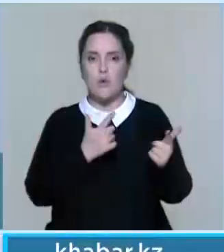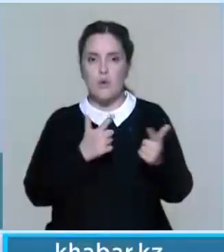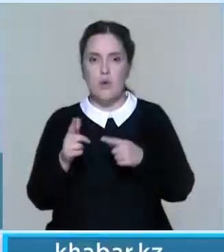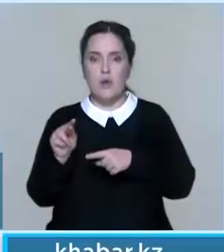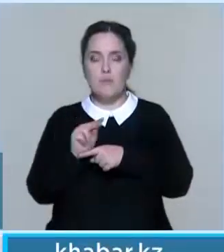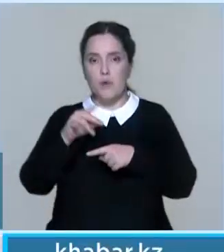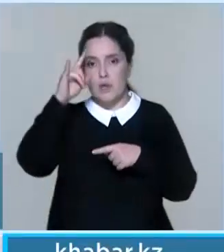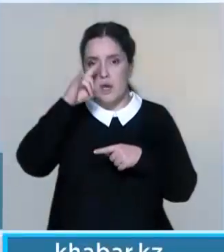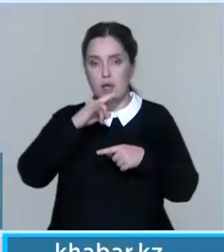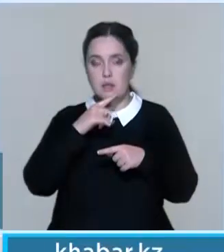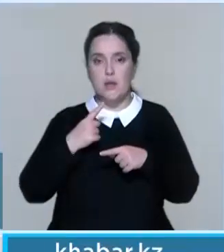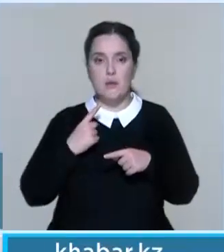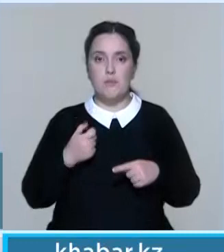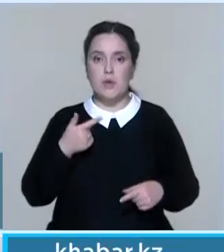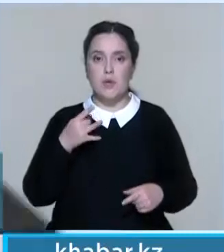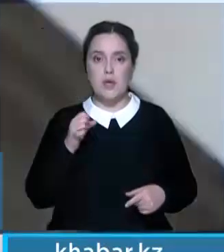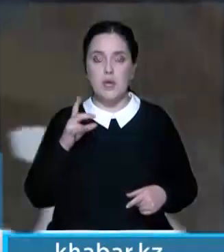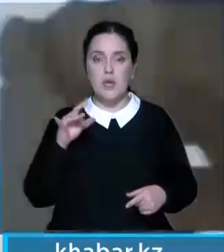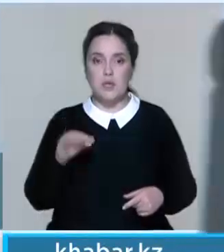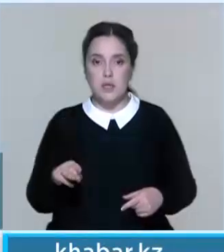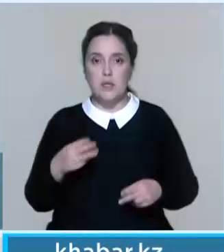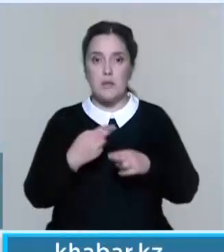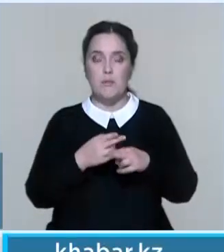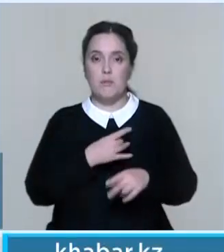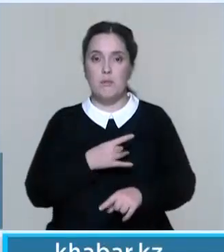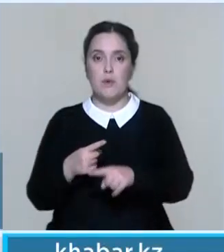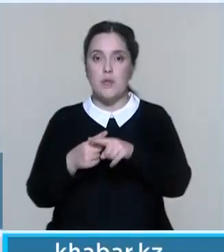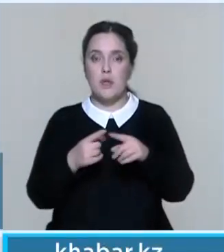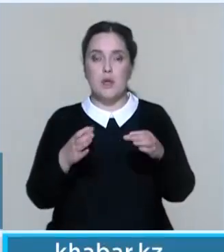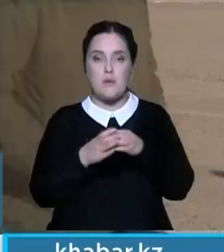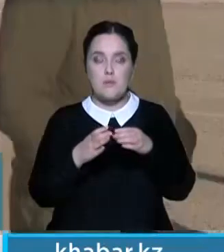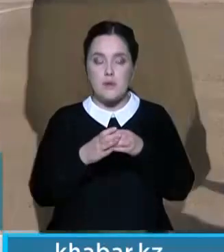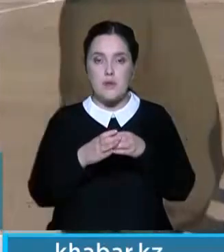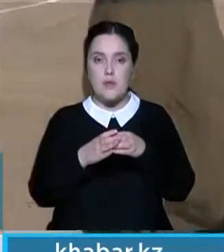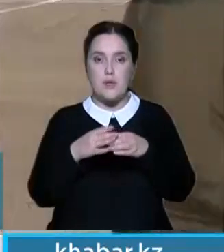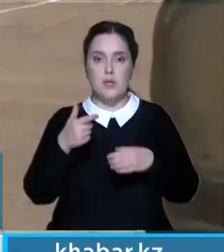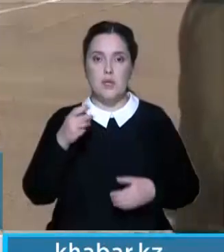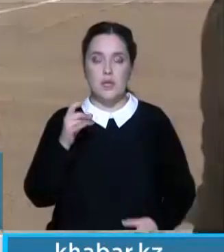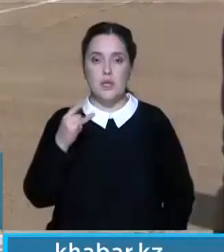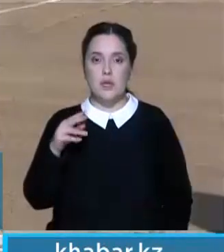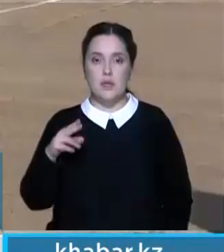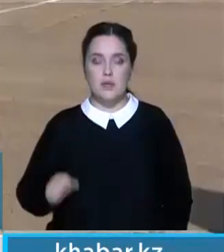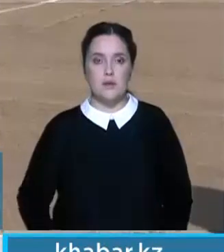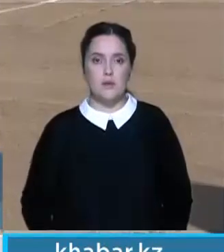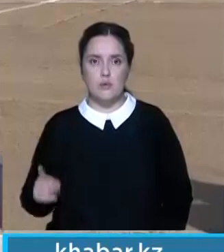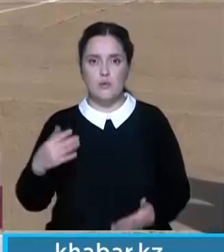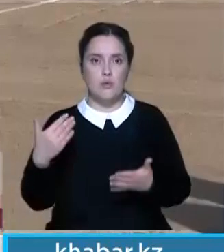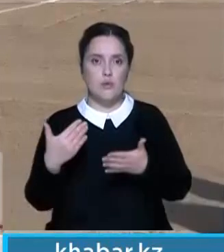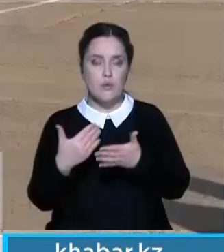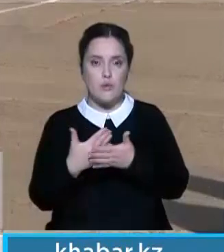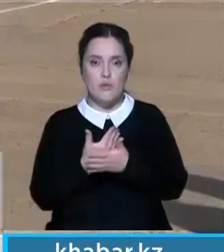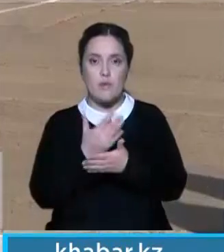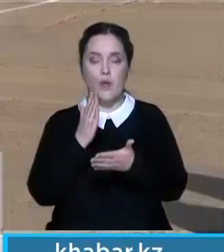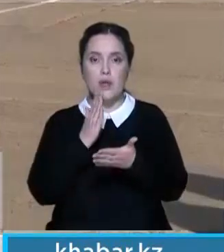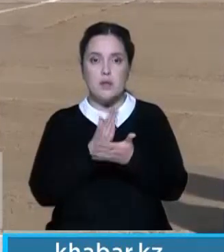казахстанском оборонном предприятии «Гранит» при содействии специалистов белорусской компании «Тетрайдер». Это уже совершенно новый комплекс. Переведен